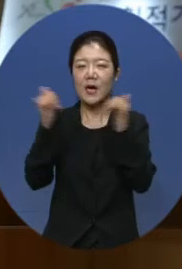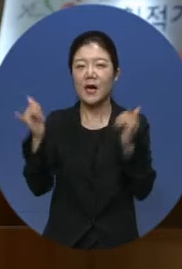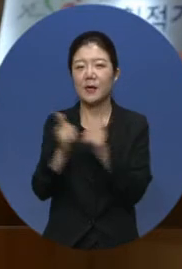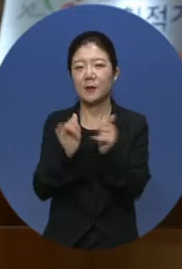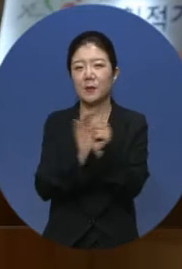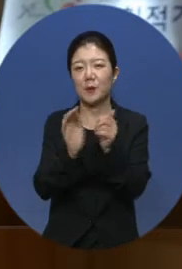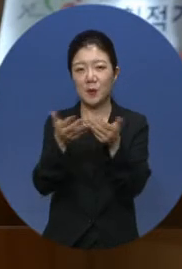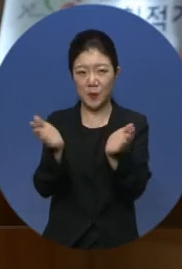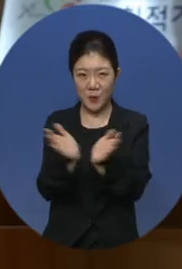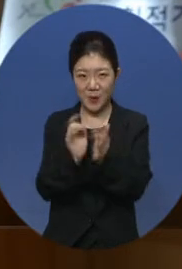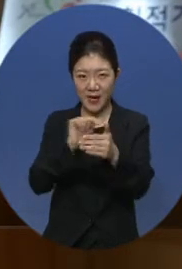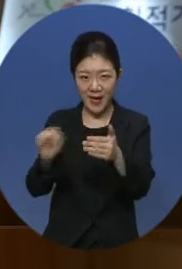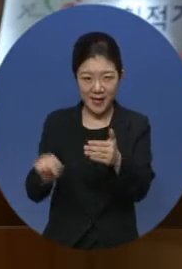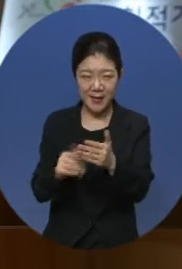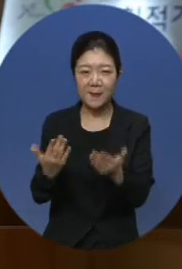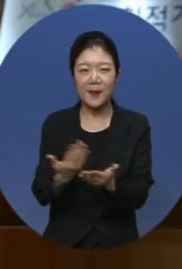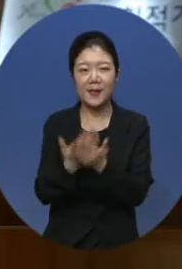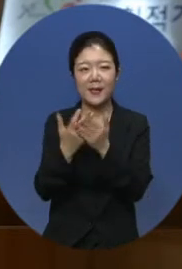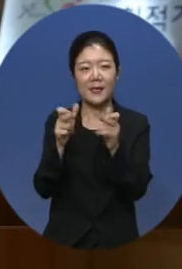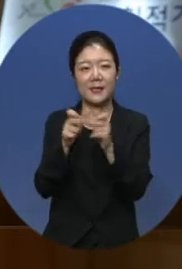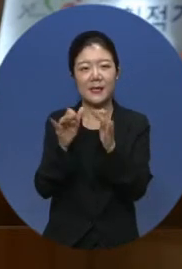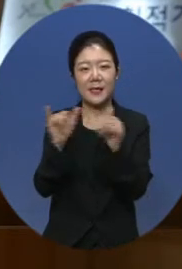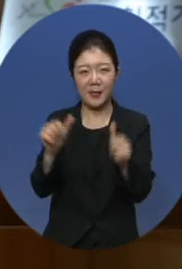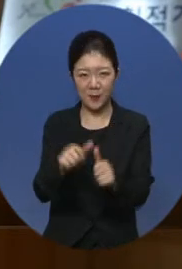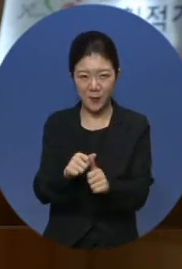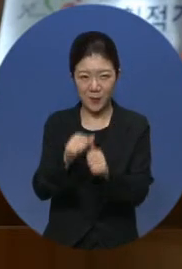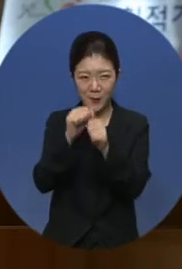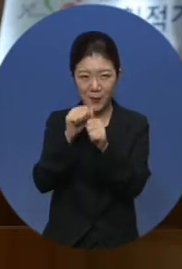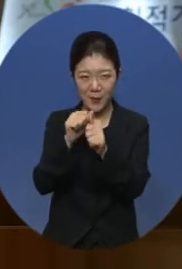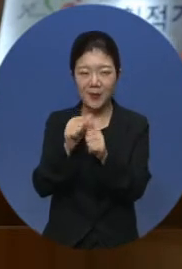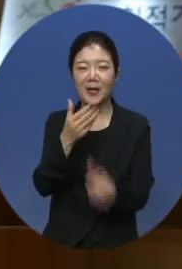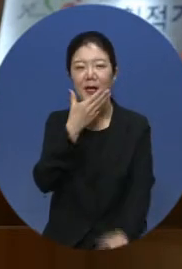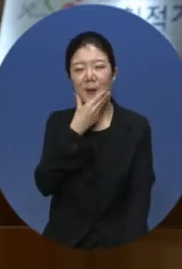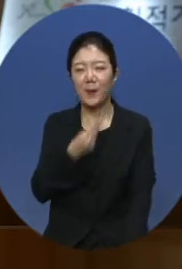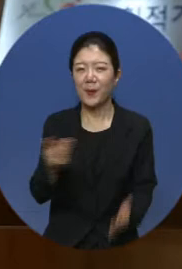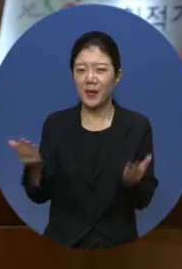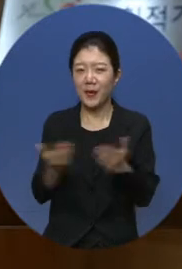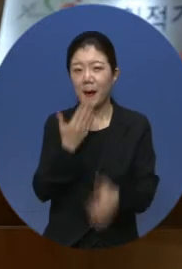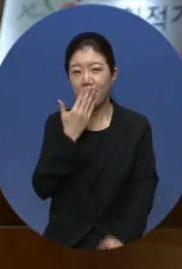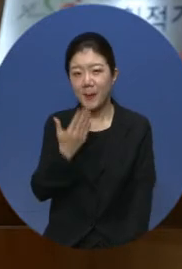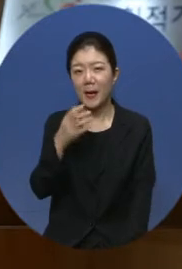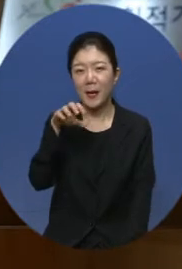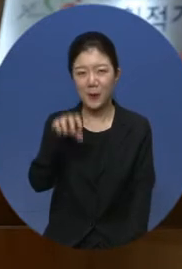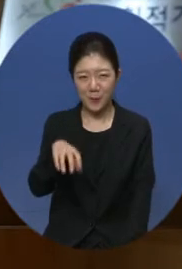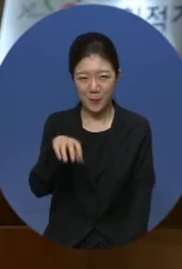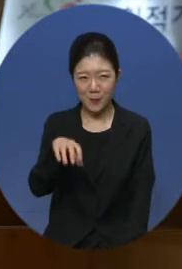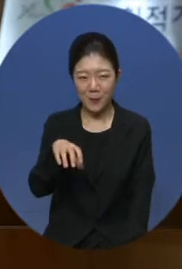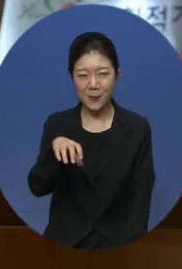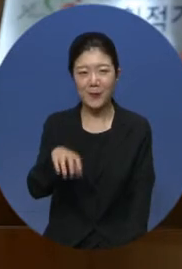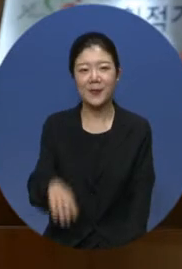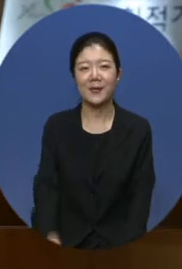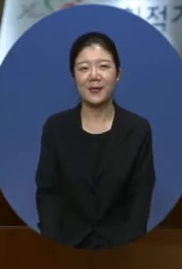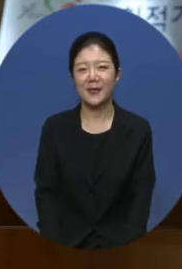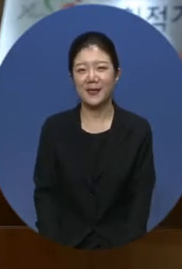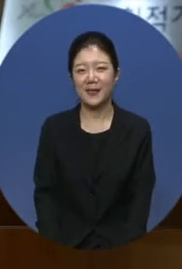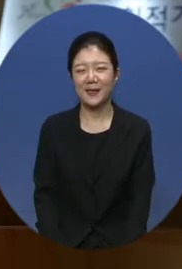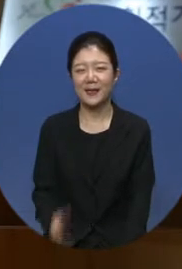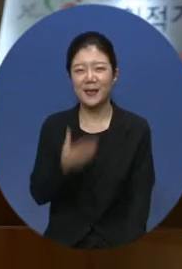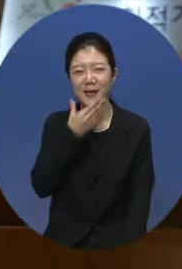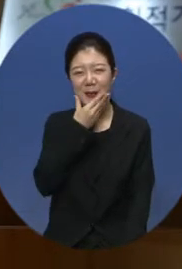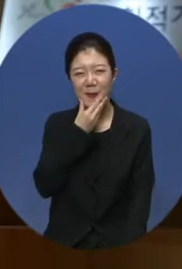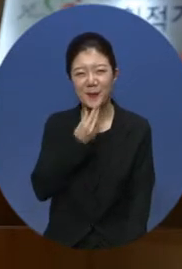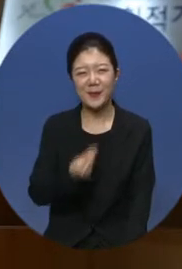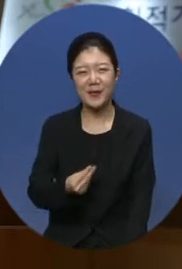협동조합 안에 발달장애인들의 고용, 행복하게 일할 수 있는 공간, 그리고